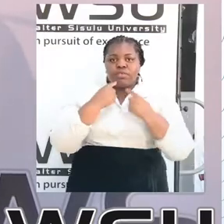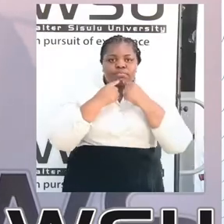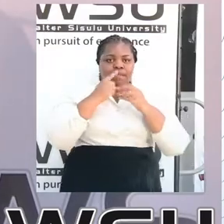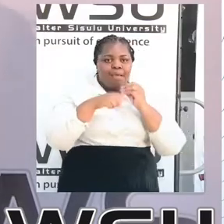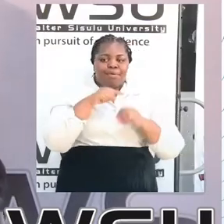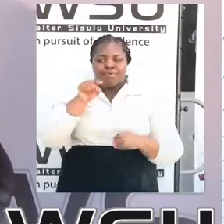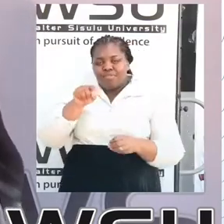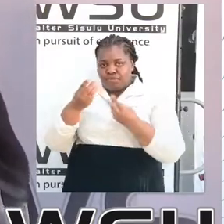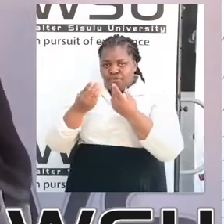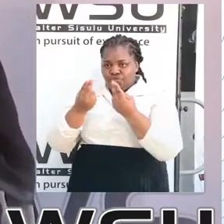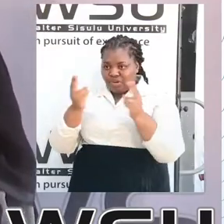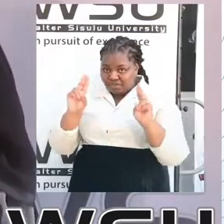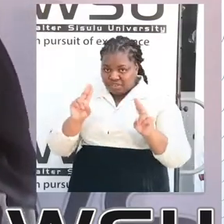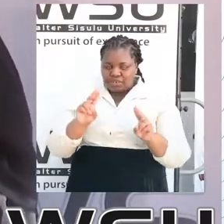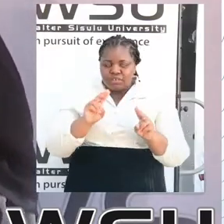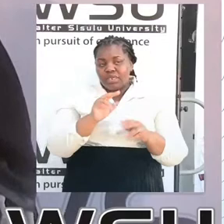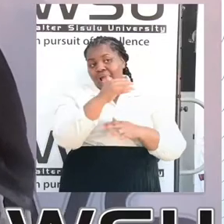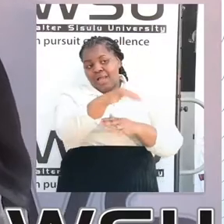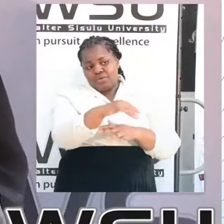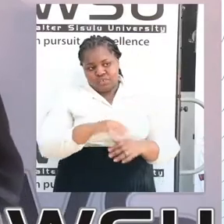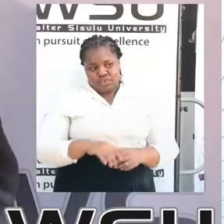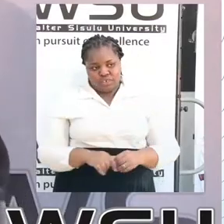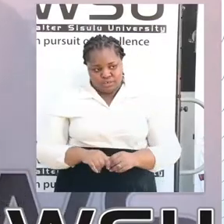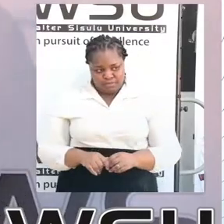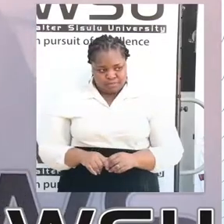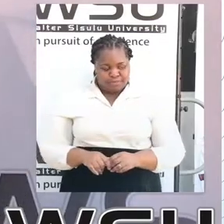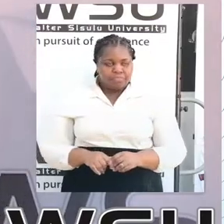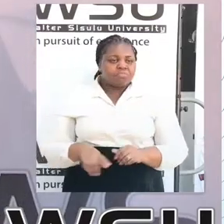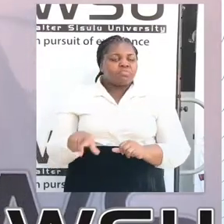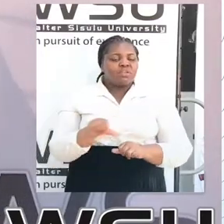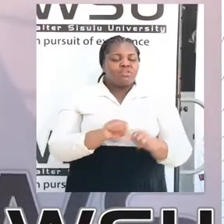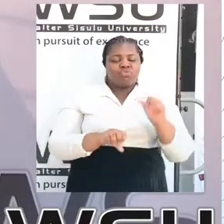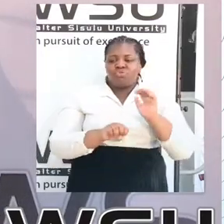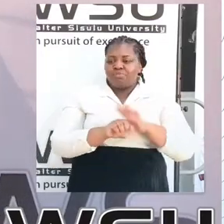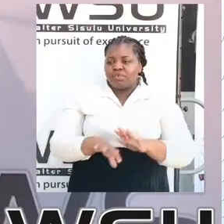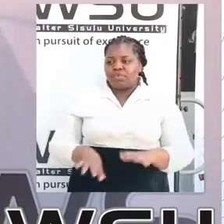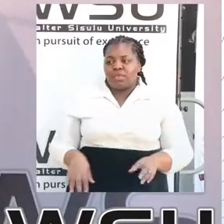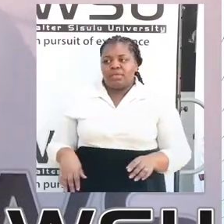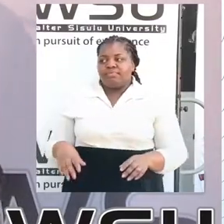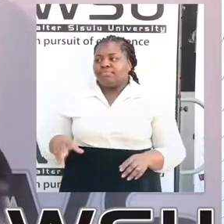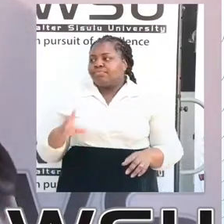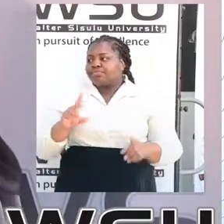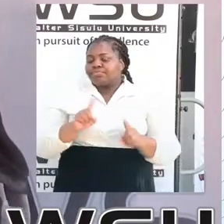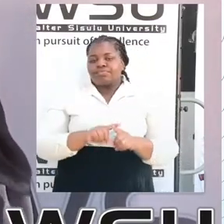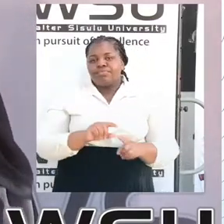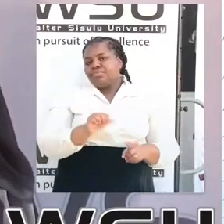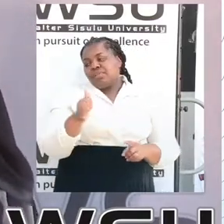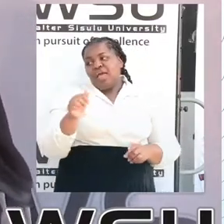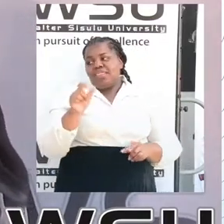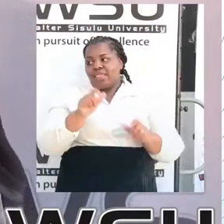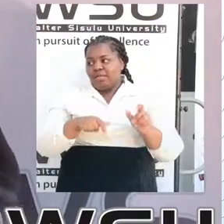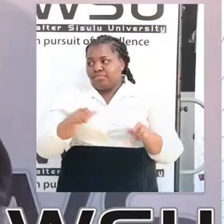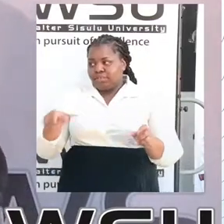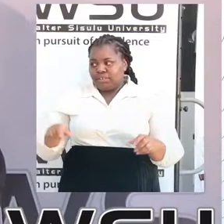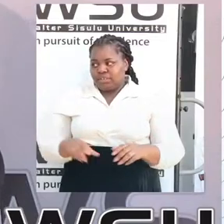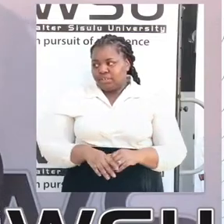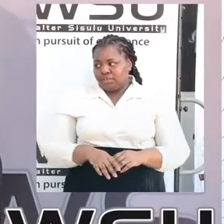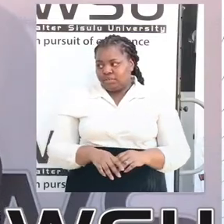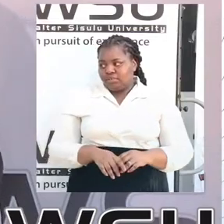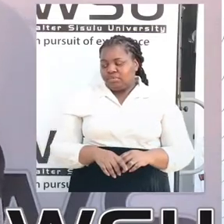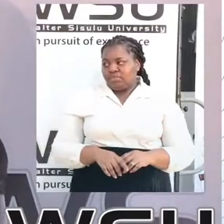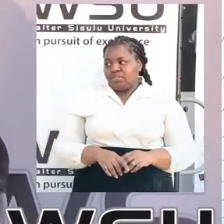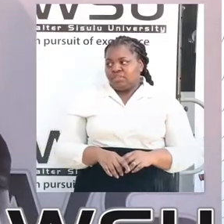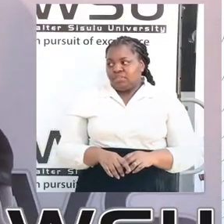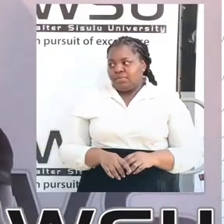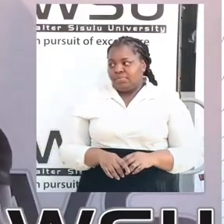ngale dyunivesithi phaa phandle kumakhasi onxibelelwano nakwiindawo zonke esizifumana sikuzo.